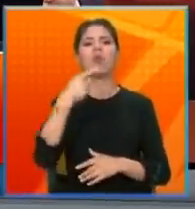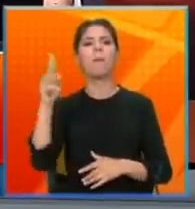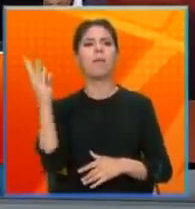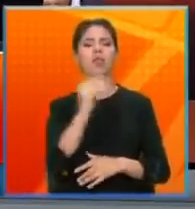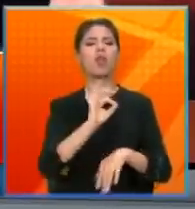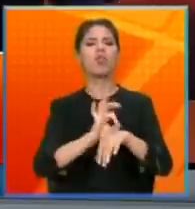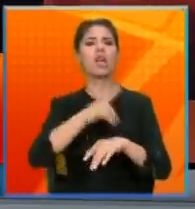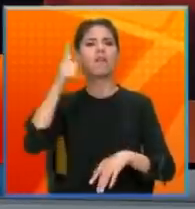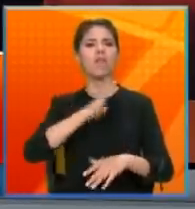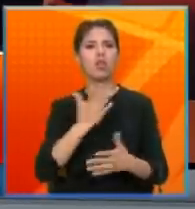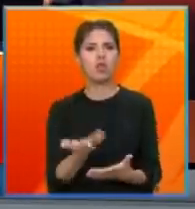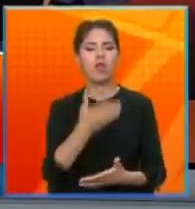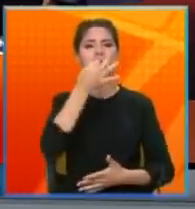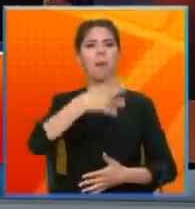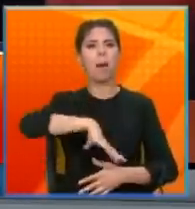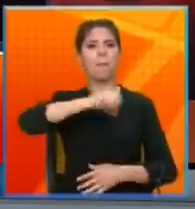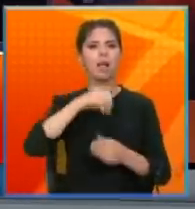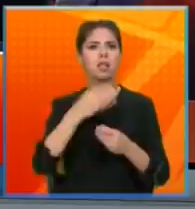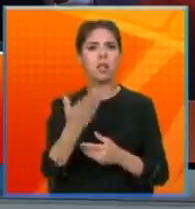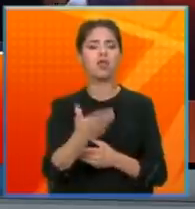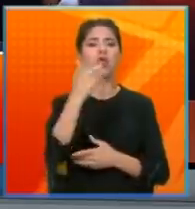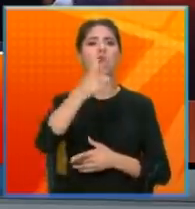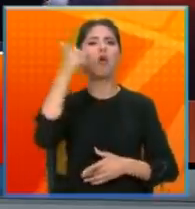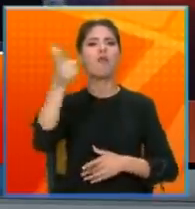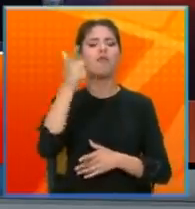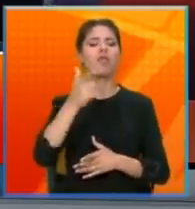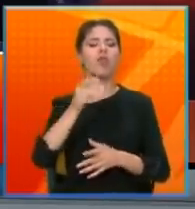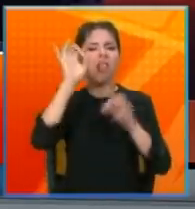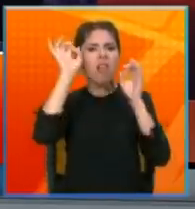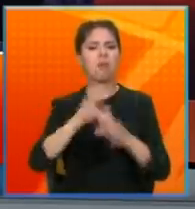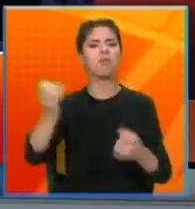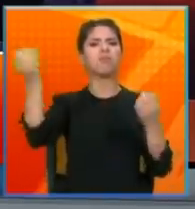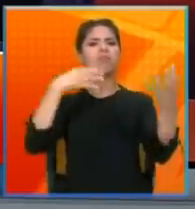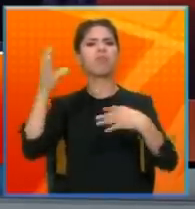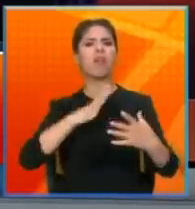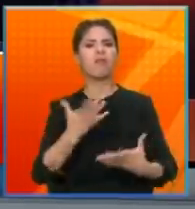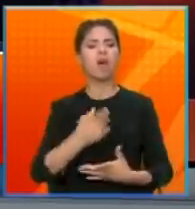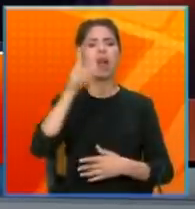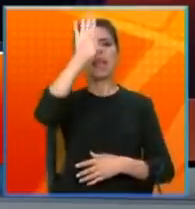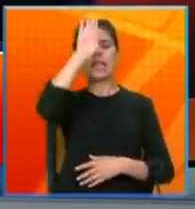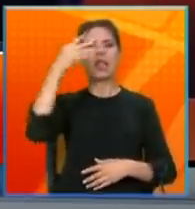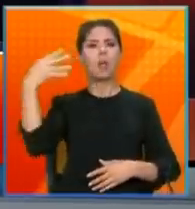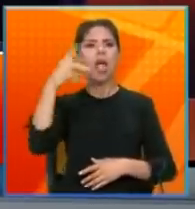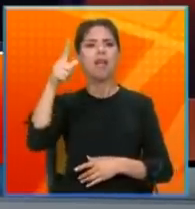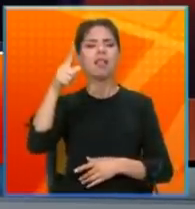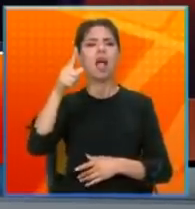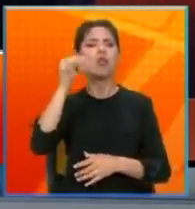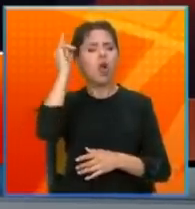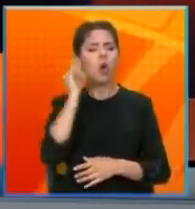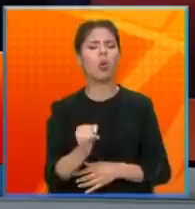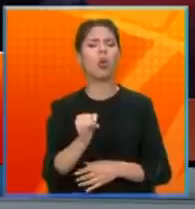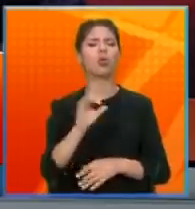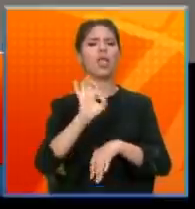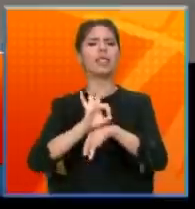var haber merkezimizde. Yağmur dindikten sonra görüntüler bu kez sağanak gibi yağdı. Onlardan biri de Esenyurt'ta yaşanan birkaç korkunç